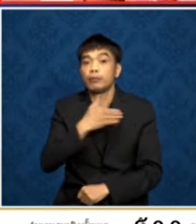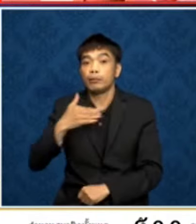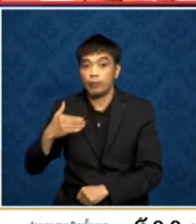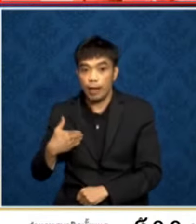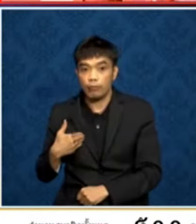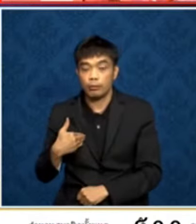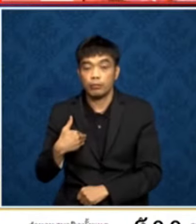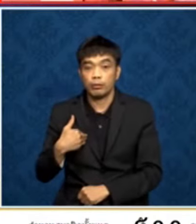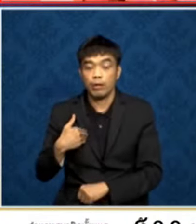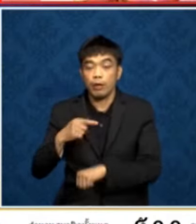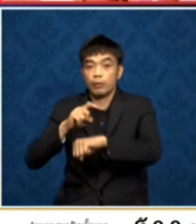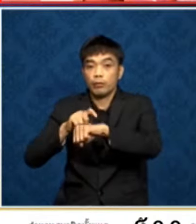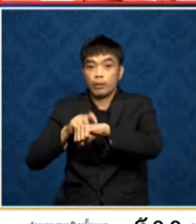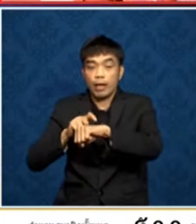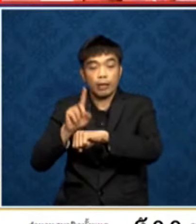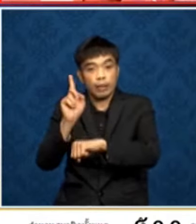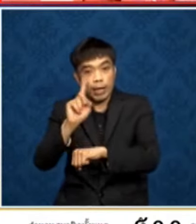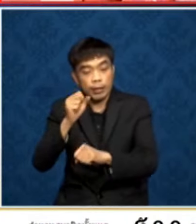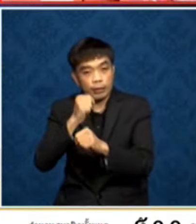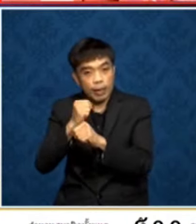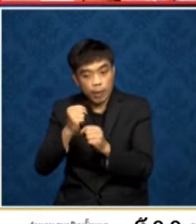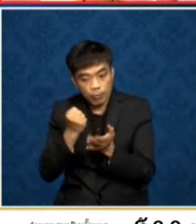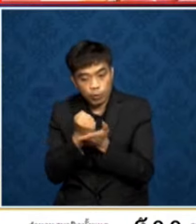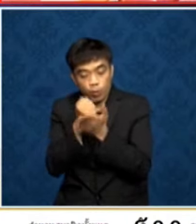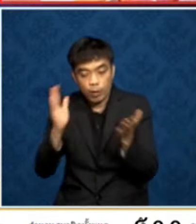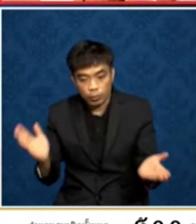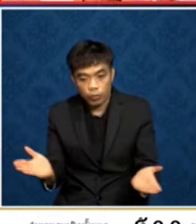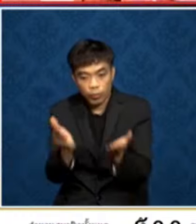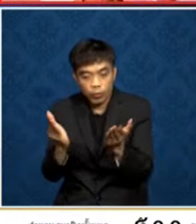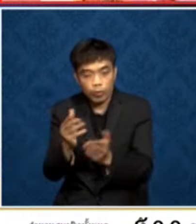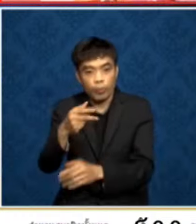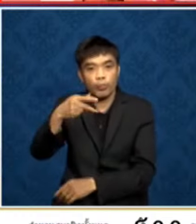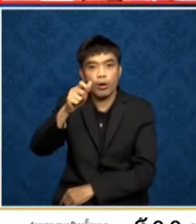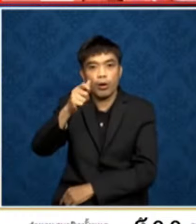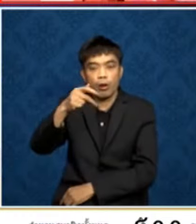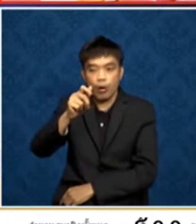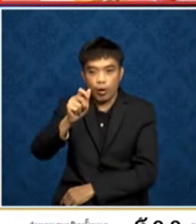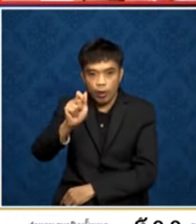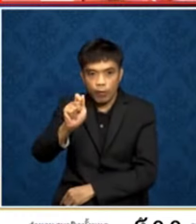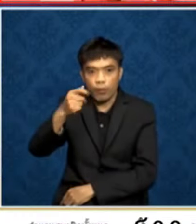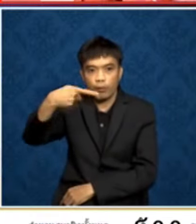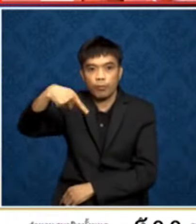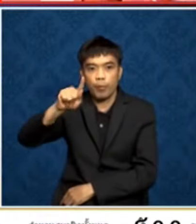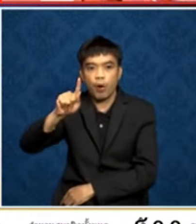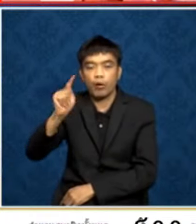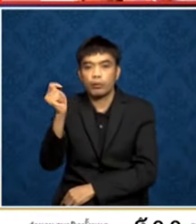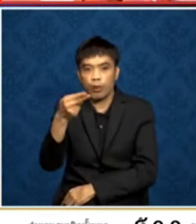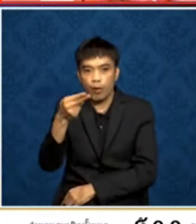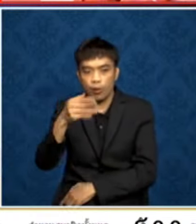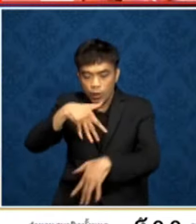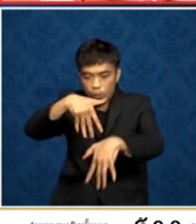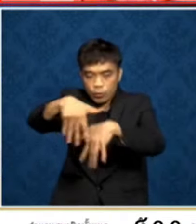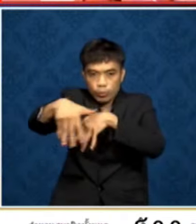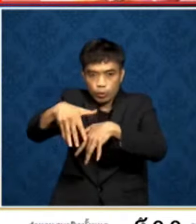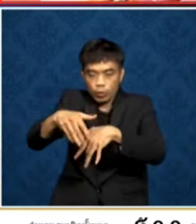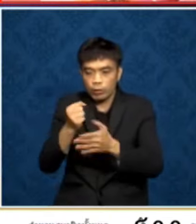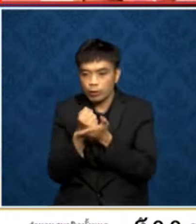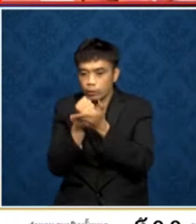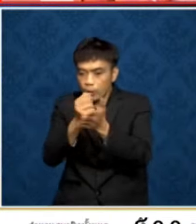บ้างที่จะสนับสนุนองค์กรปกครองส่วนท้องถิ่นให้มีขีดความสามารถและประสิทธิภาพเพิ่ม